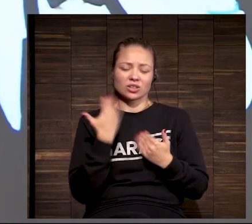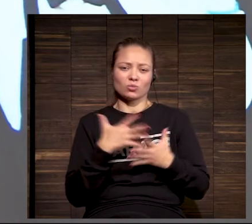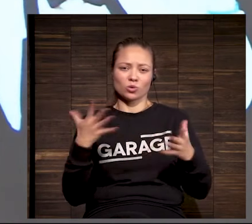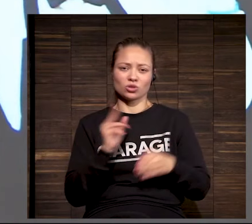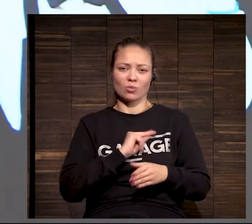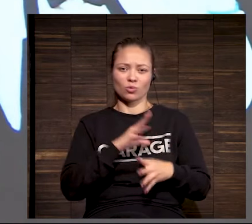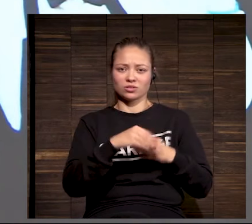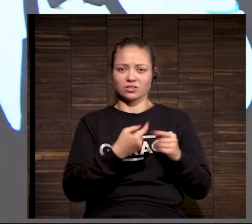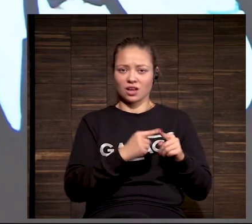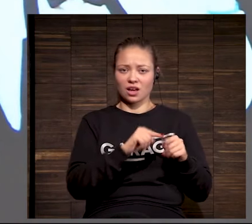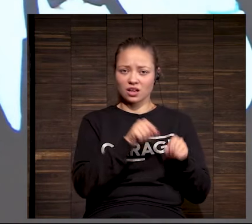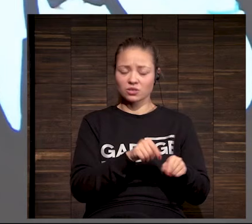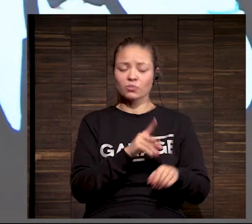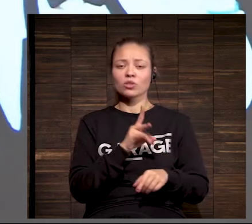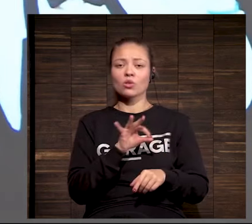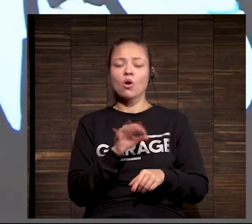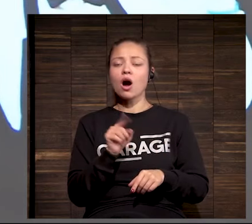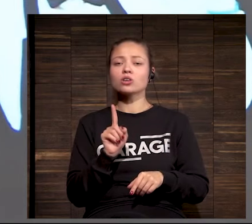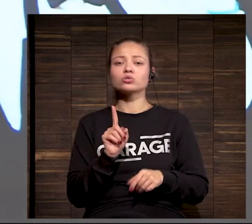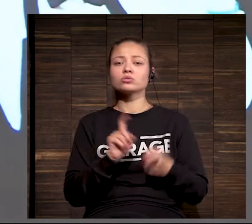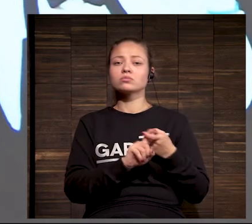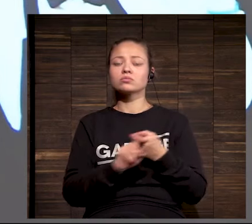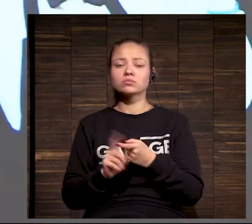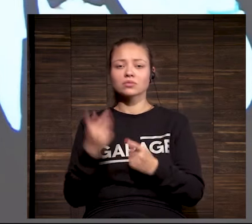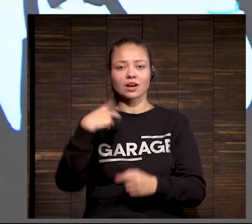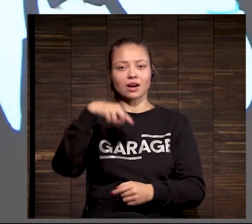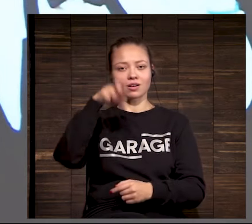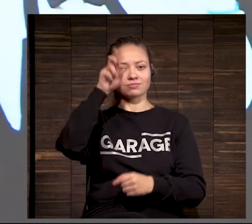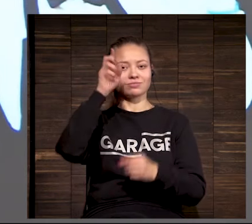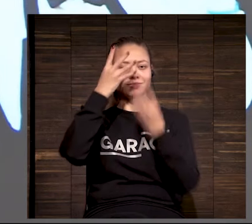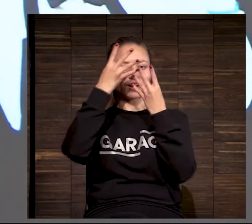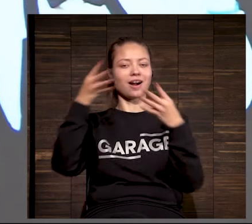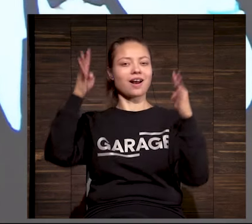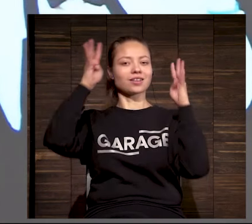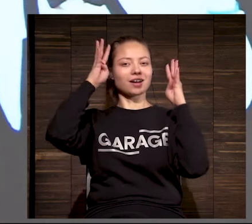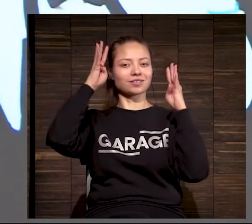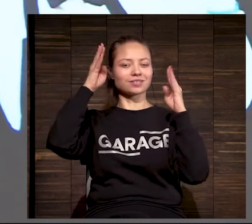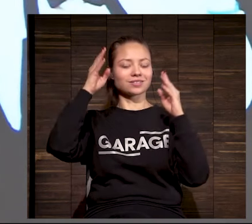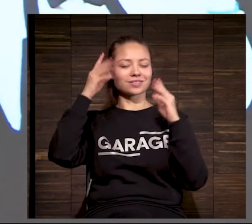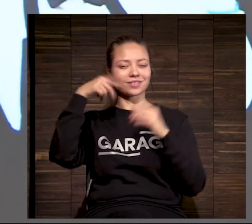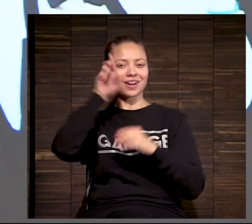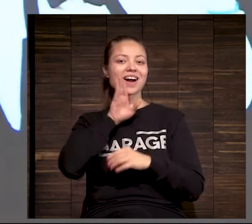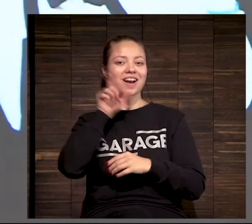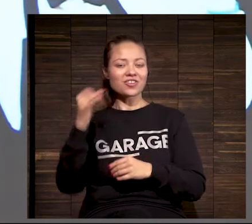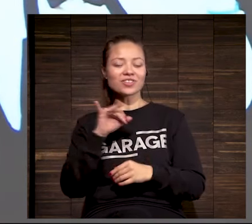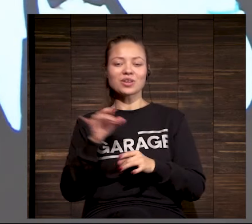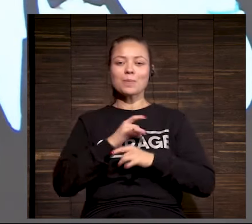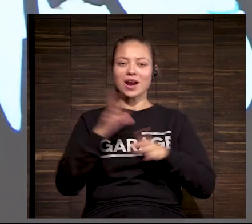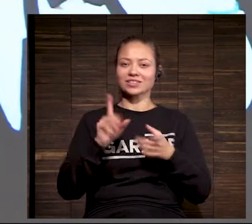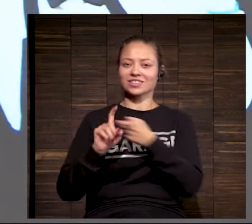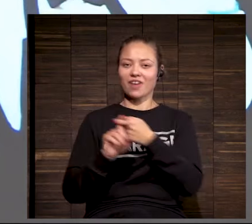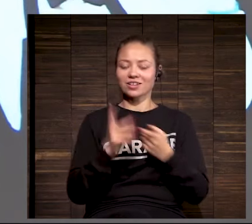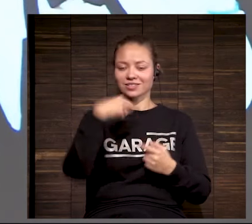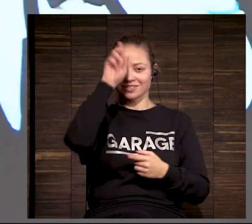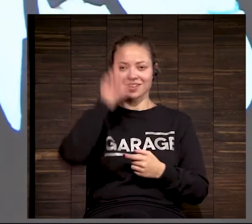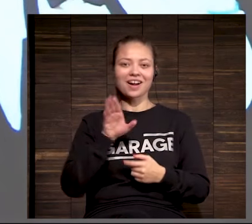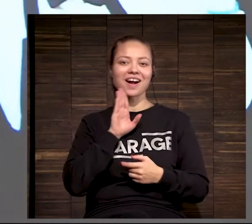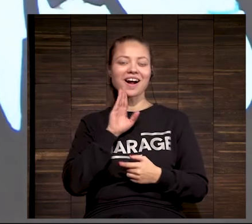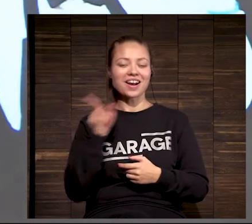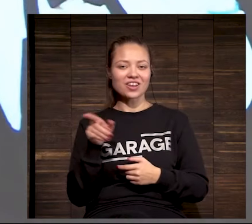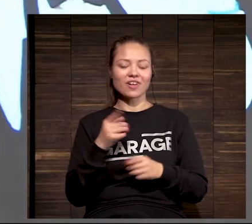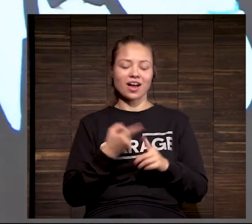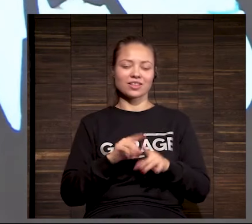а что касается коронация королевы и праздников связанных с королевой это